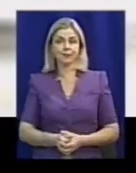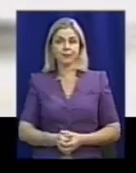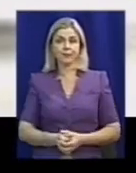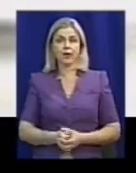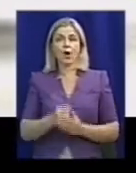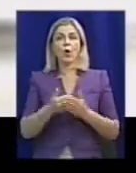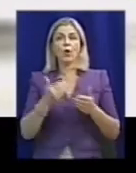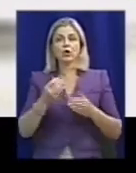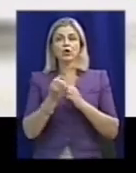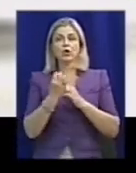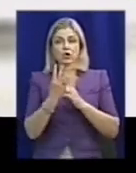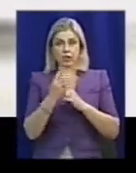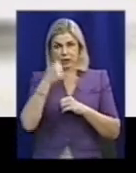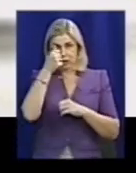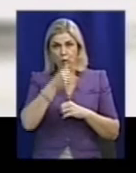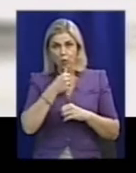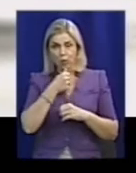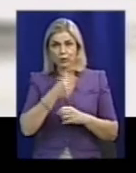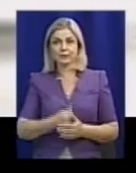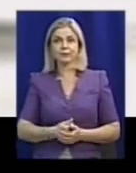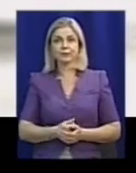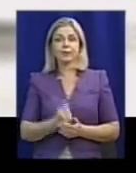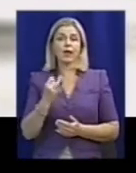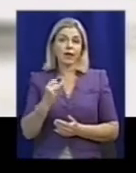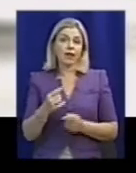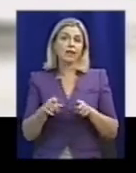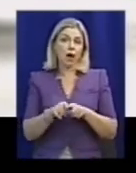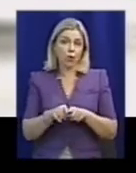від 2014 року, а також